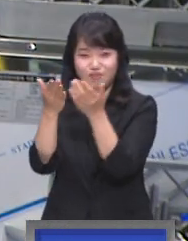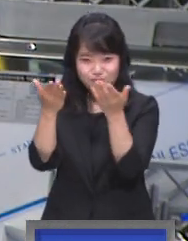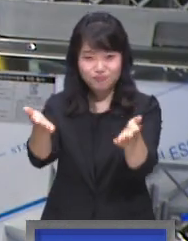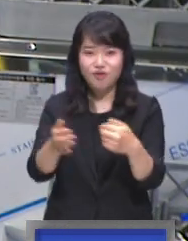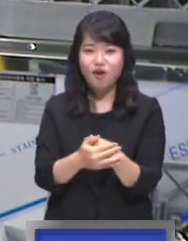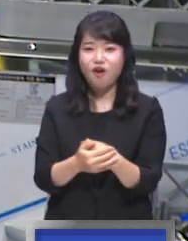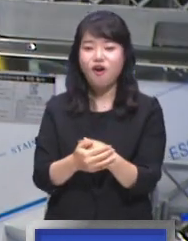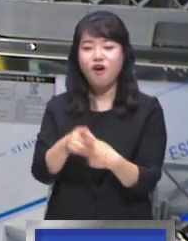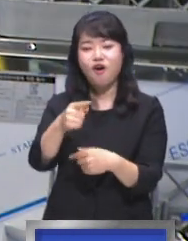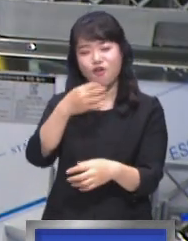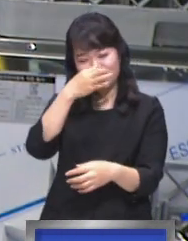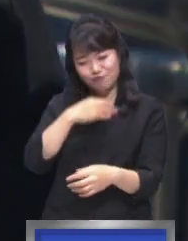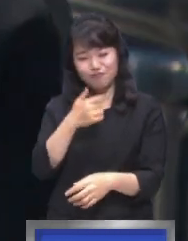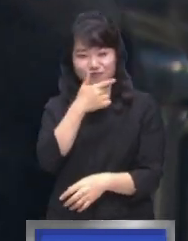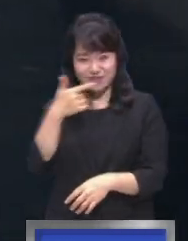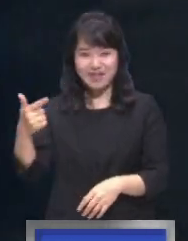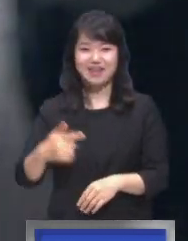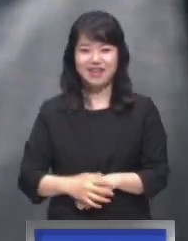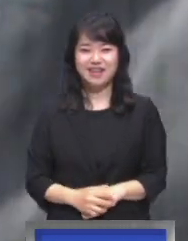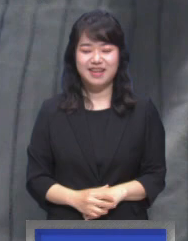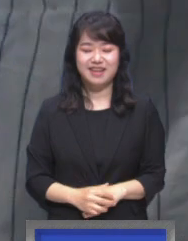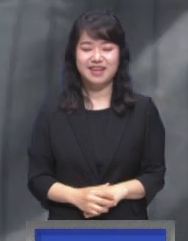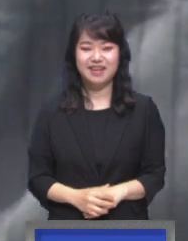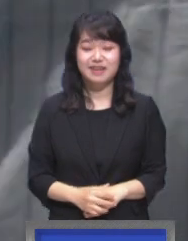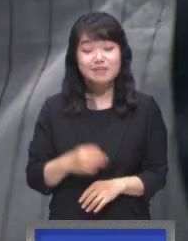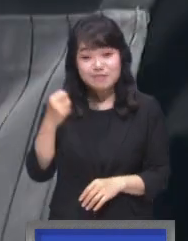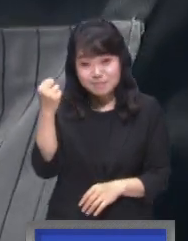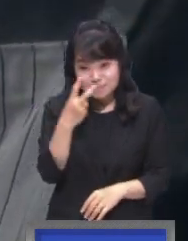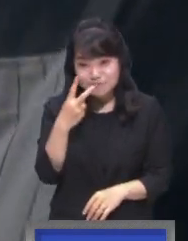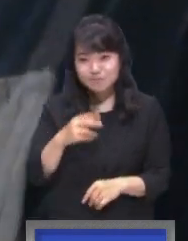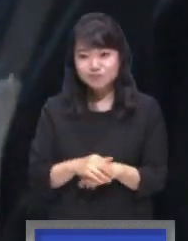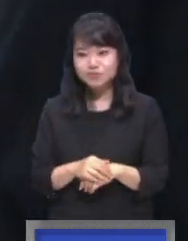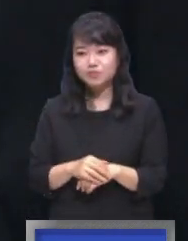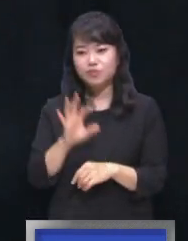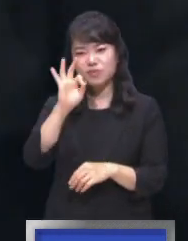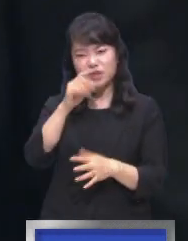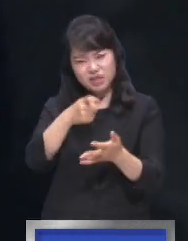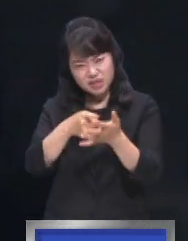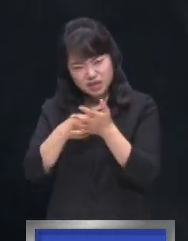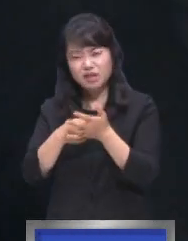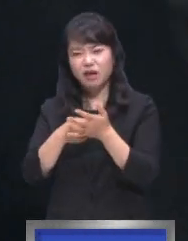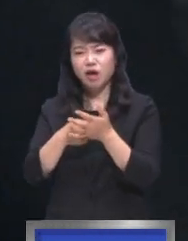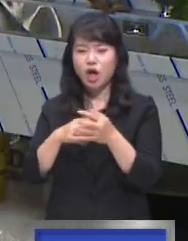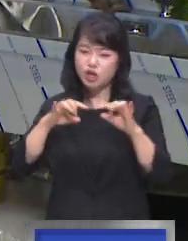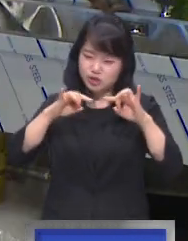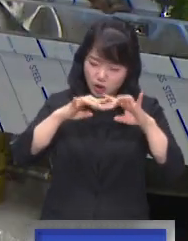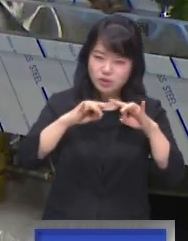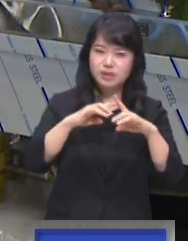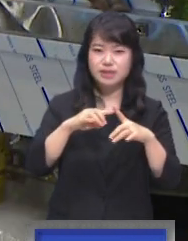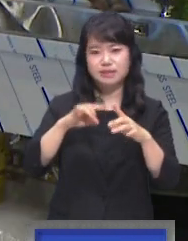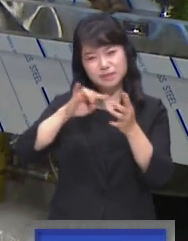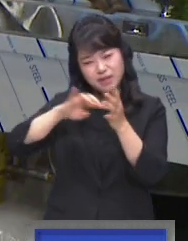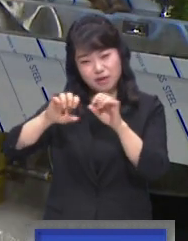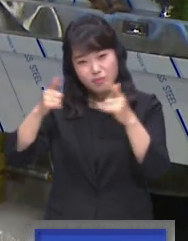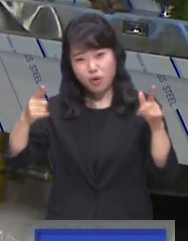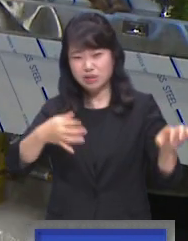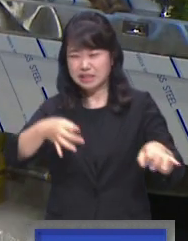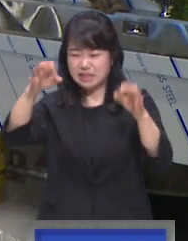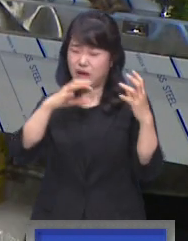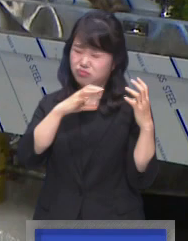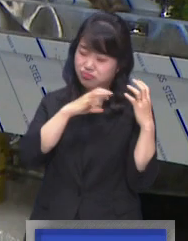점에서 차별성이 있다고 할수 있겠습니다. 그리고 에너지 비용 인상 등으로 어려움을 겪는 지역 내